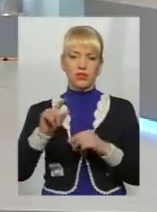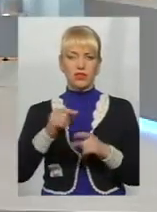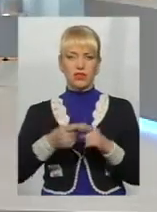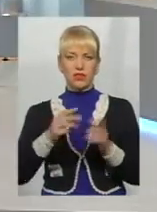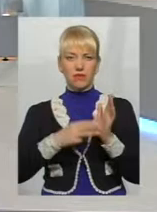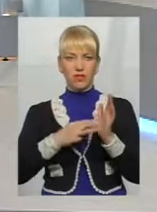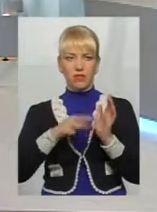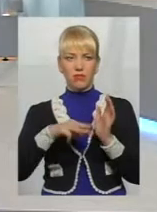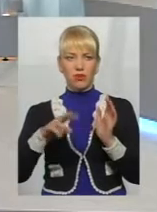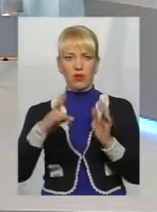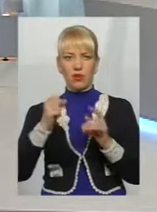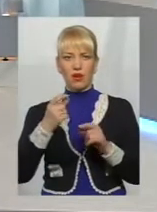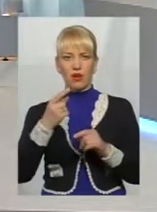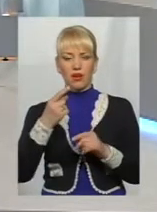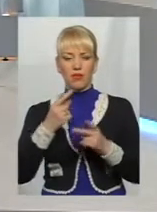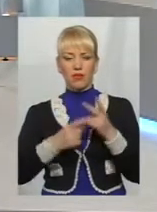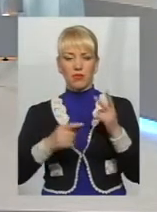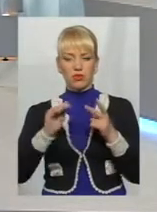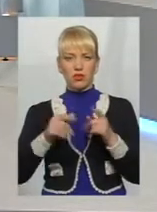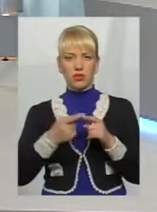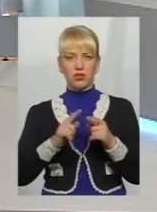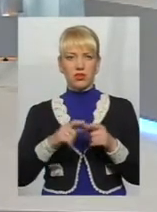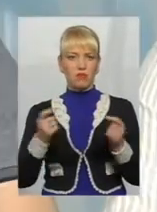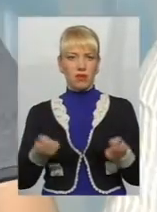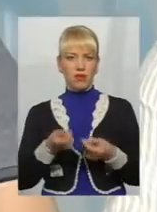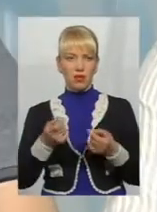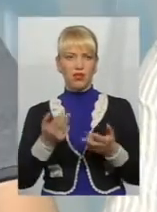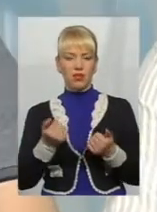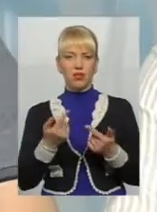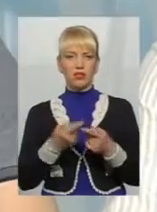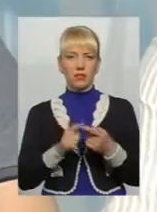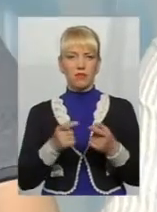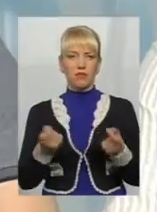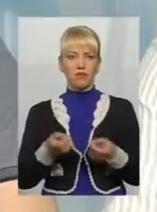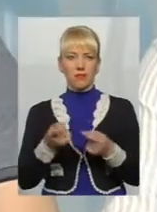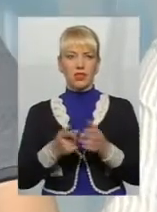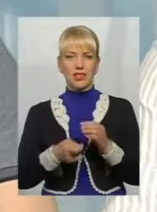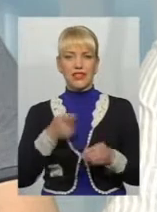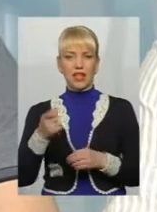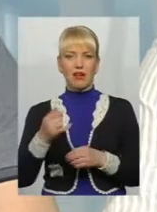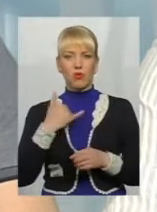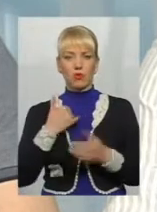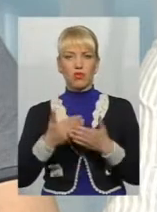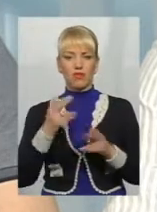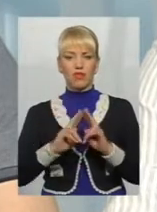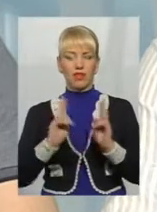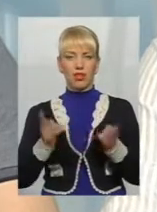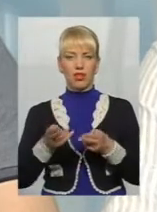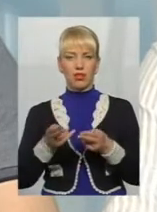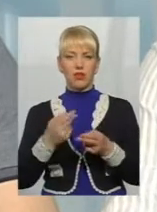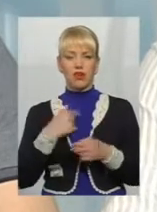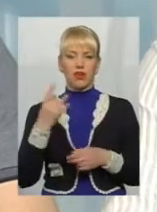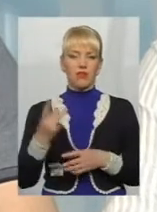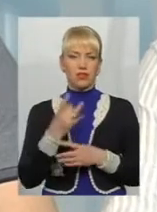мільйонів на 1500 якось дуже небагато. Мало, так, да, мало, мало. Заявок, взагалі-то заявок у нас від федерації поступило в два